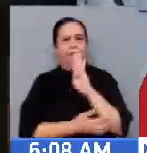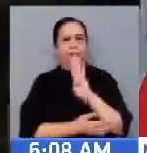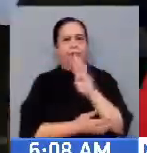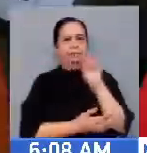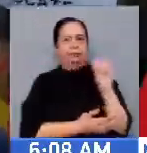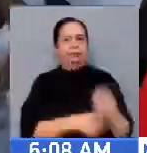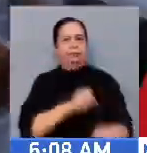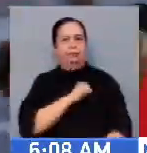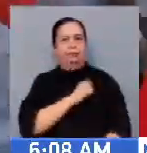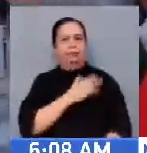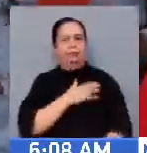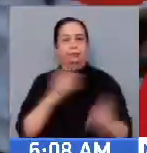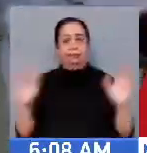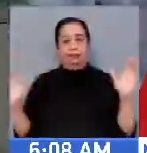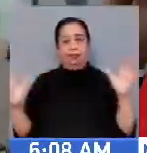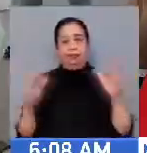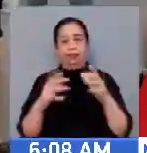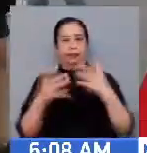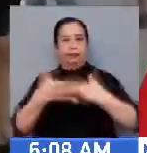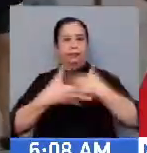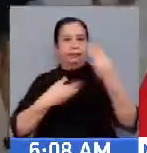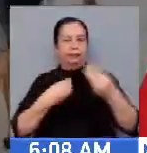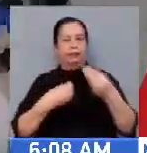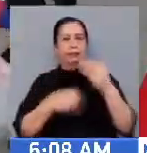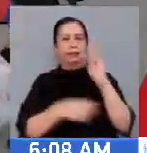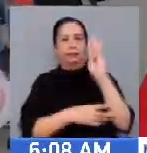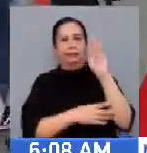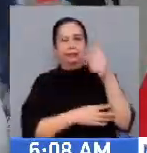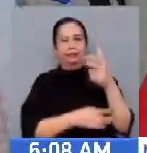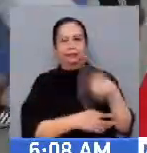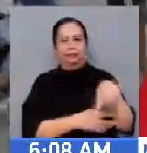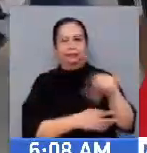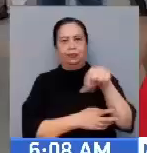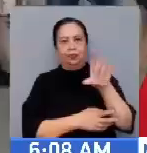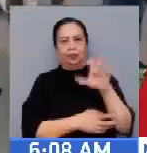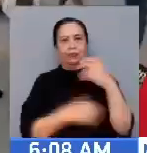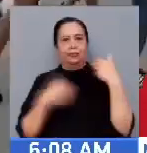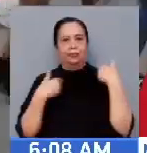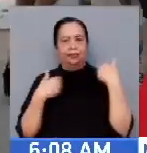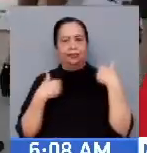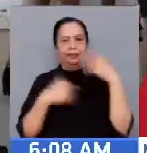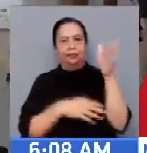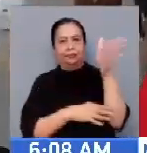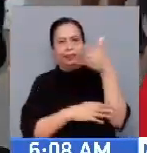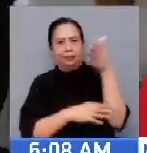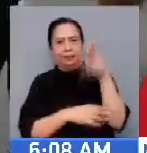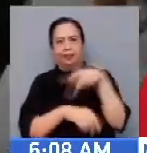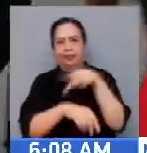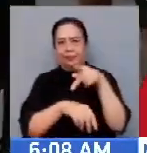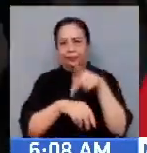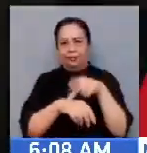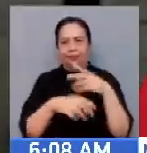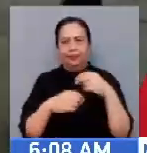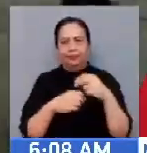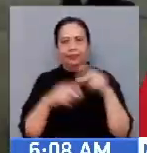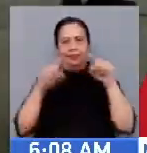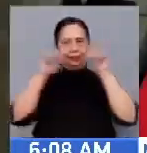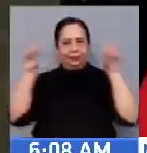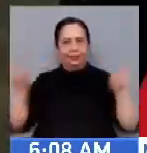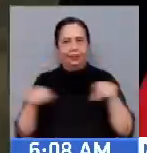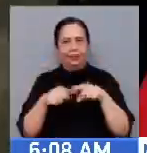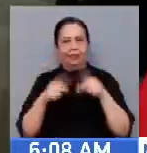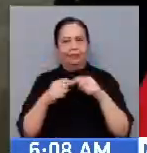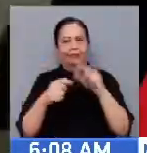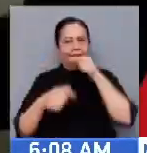Nagtipon-tipon po sila sa labas ng Batasang Pambansa. May dala silang mga watawat ng Pilipinas at mga tarpaulin bilang pagbati sa